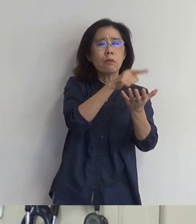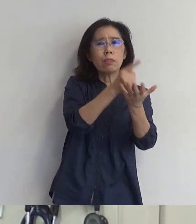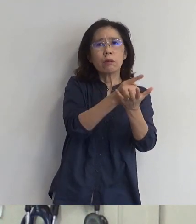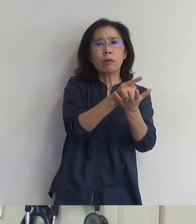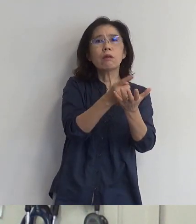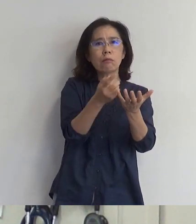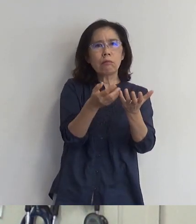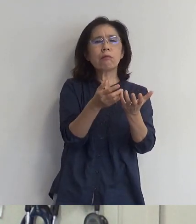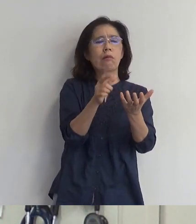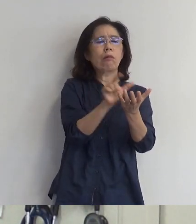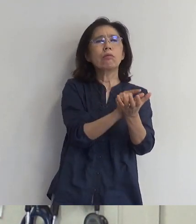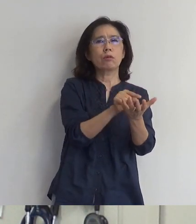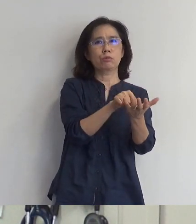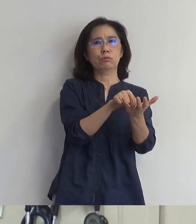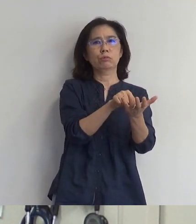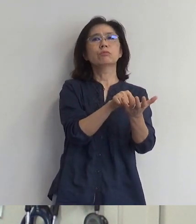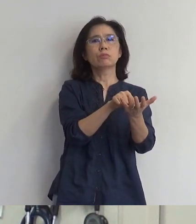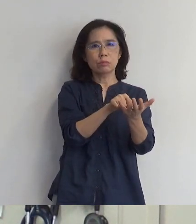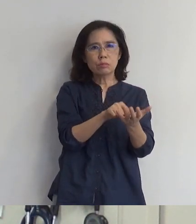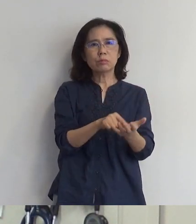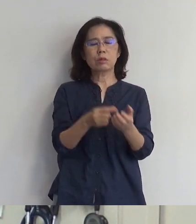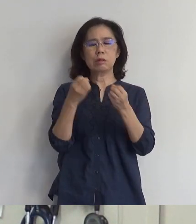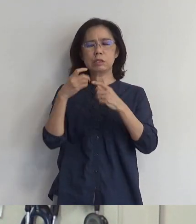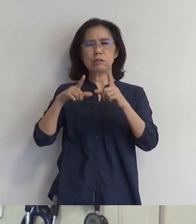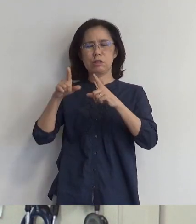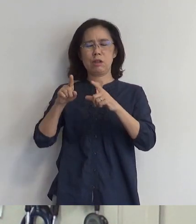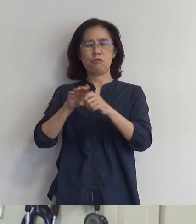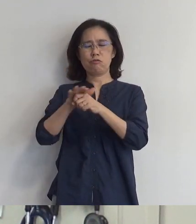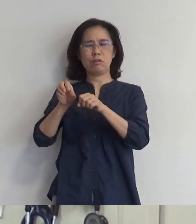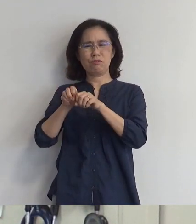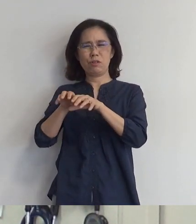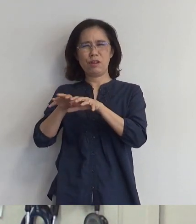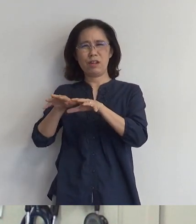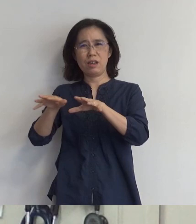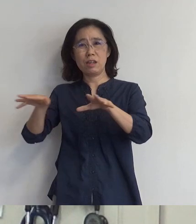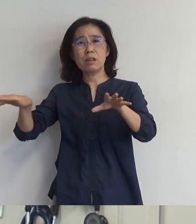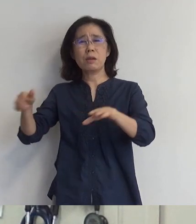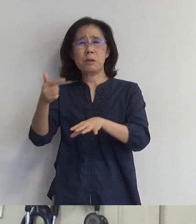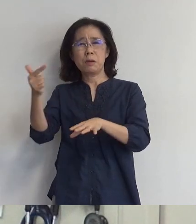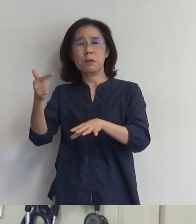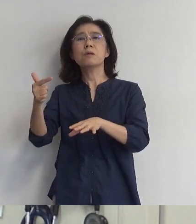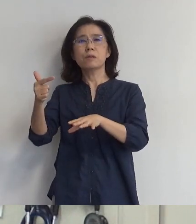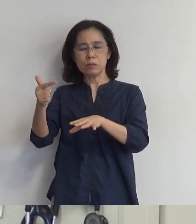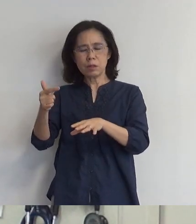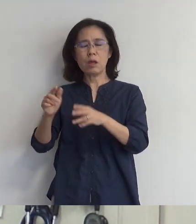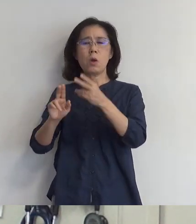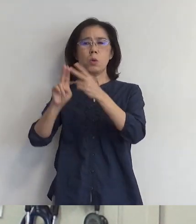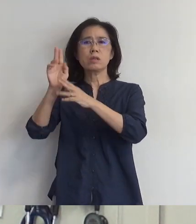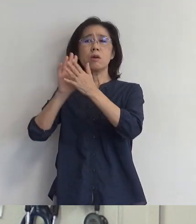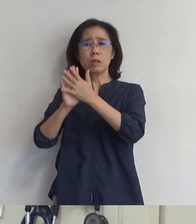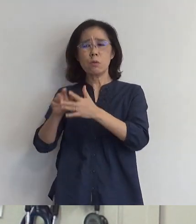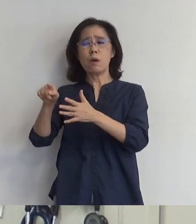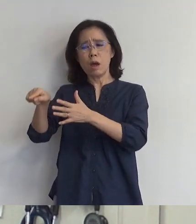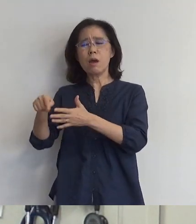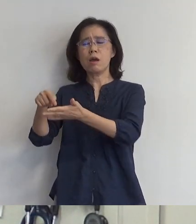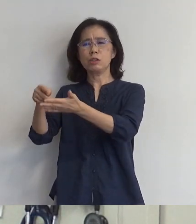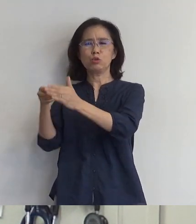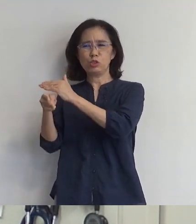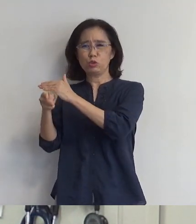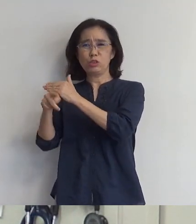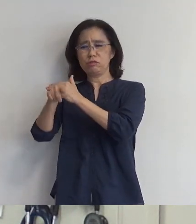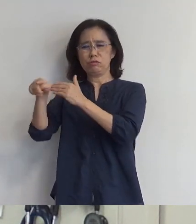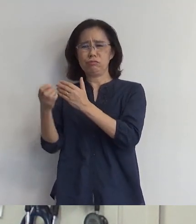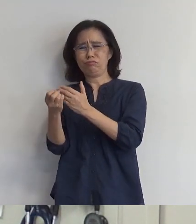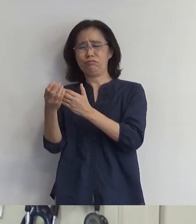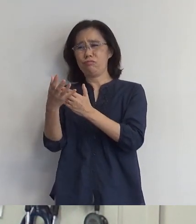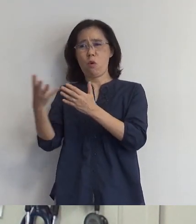ただけると思います。新型コロナの流行が大きくなるたびに沖縄県は右手を大きくして